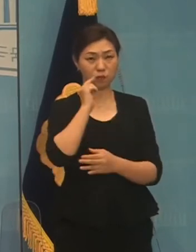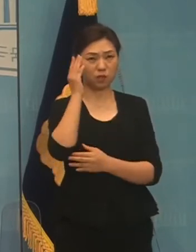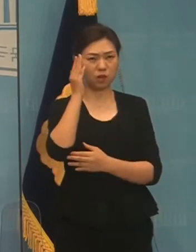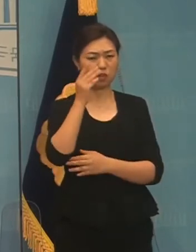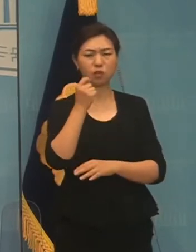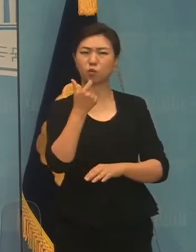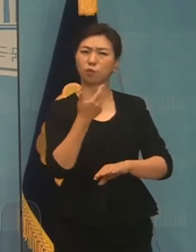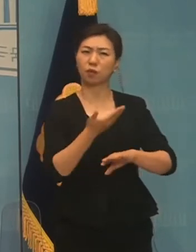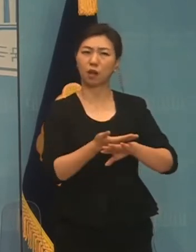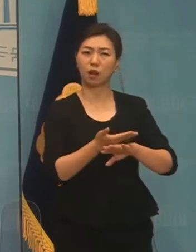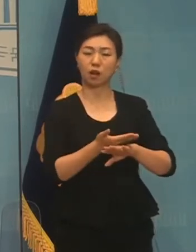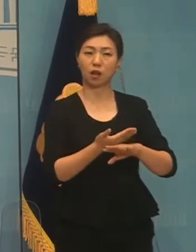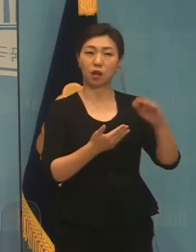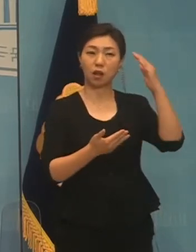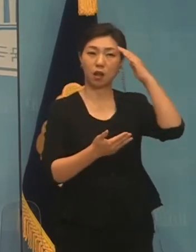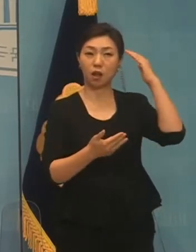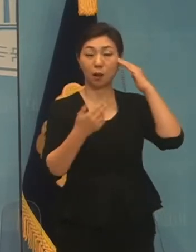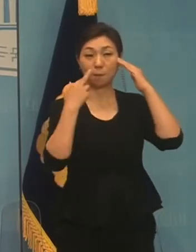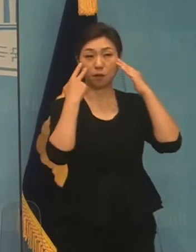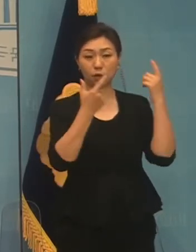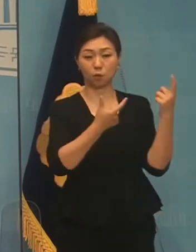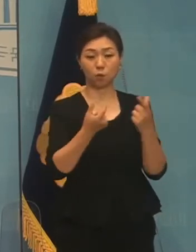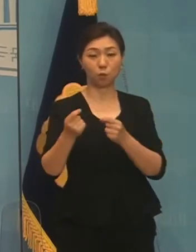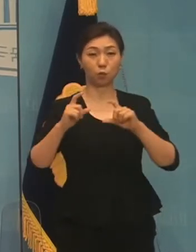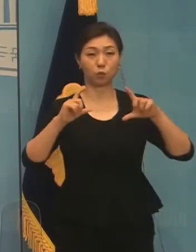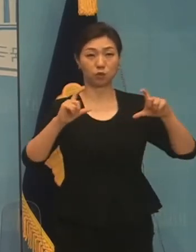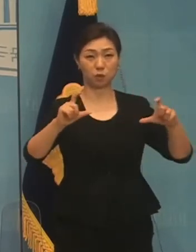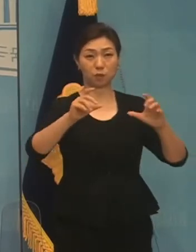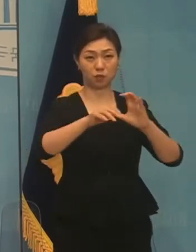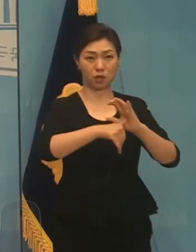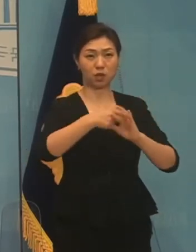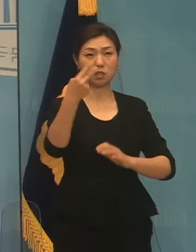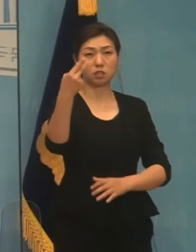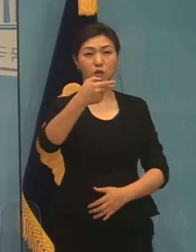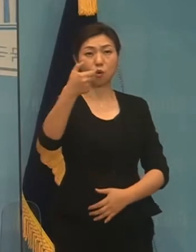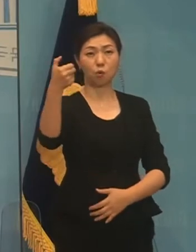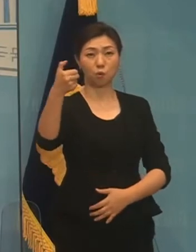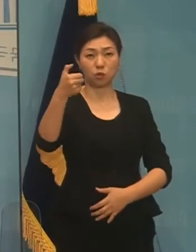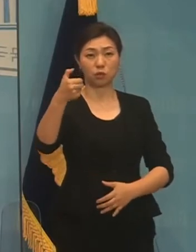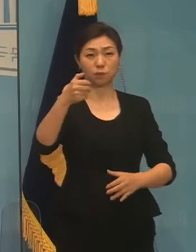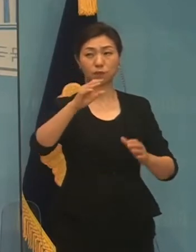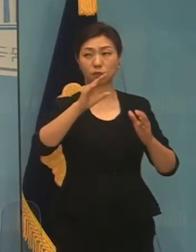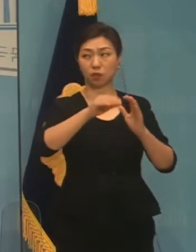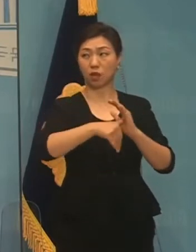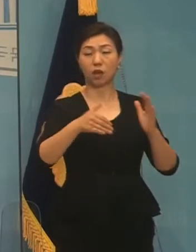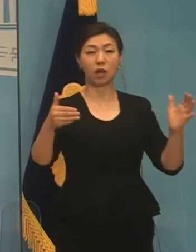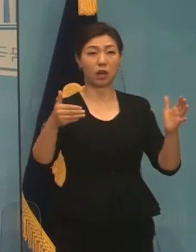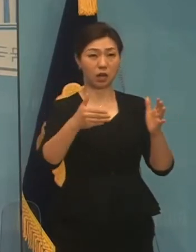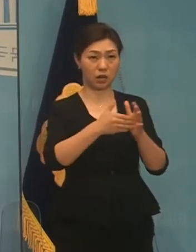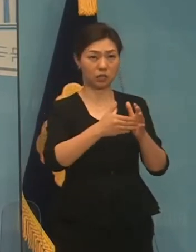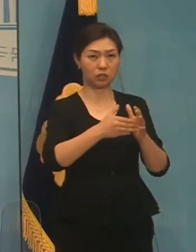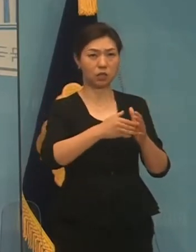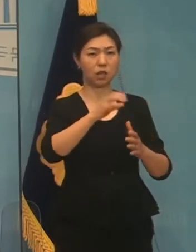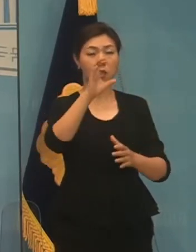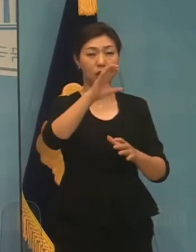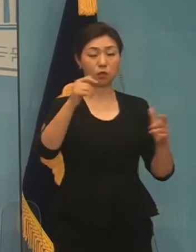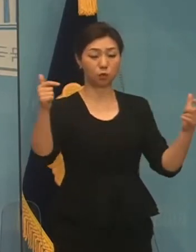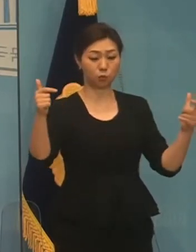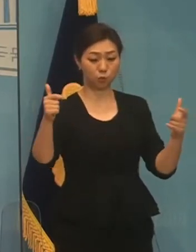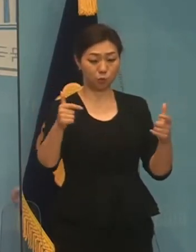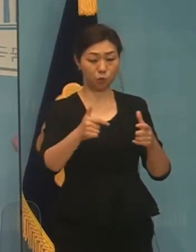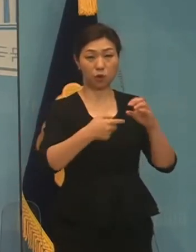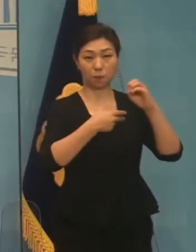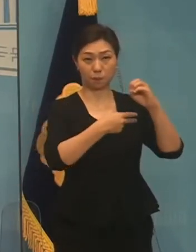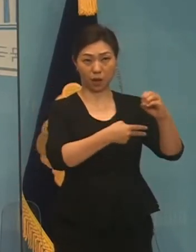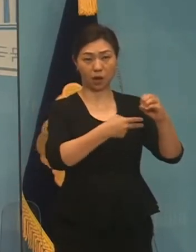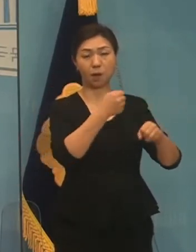5월 한미 정상회담에는 2050년 이내 글로벌 온실가스 순배출 제로 달성 및